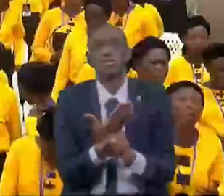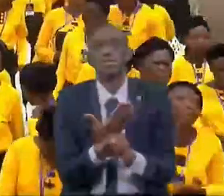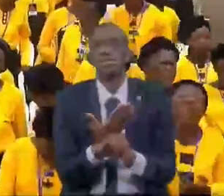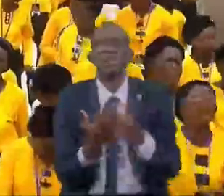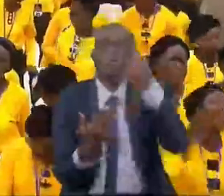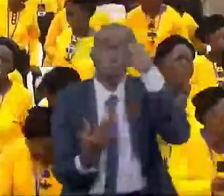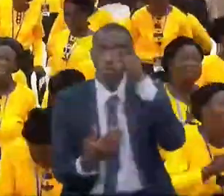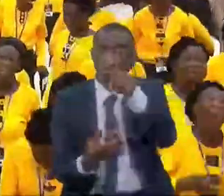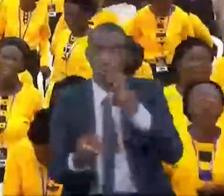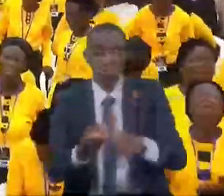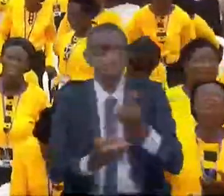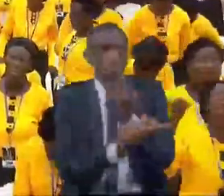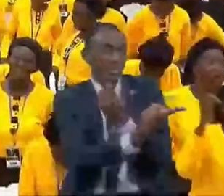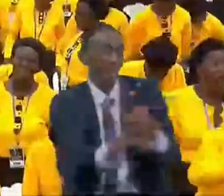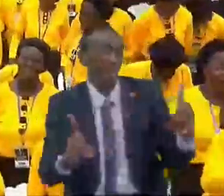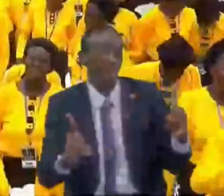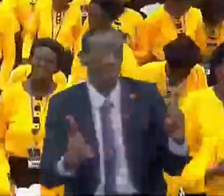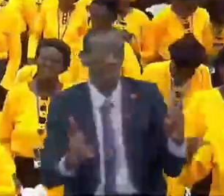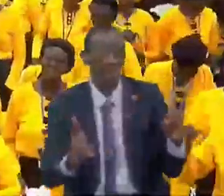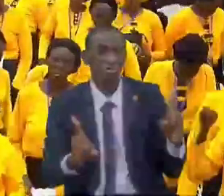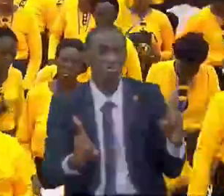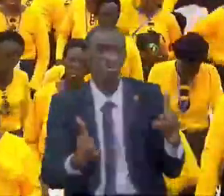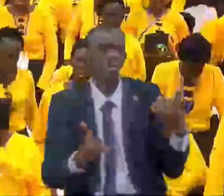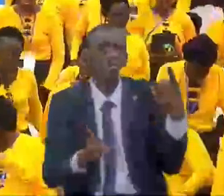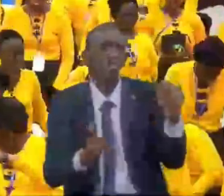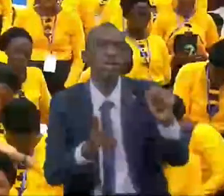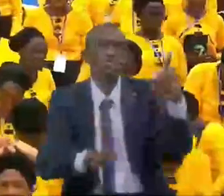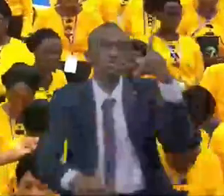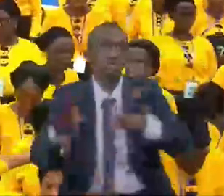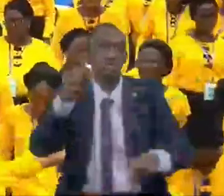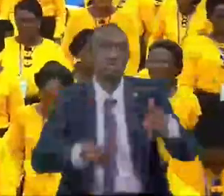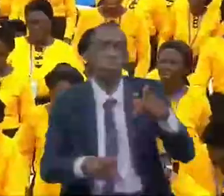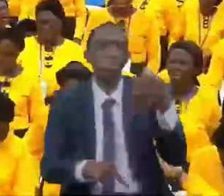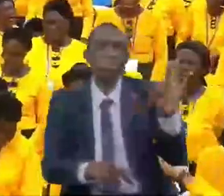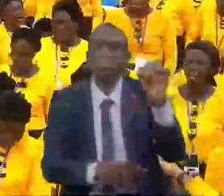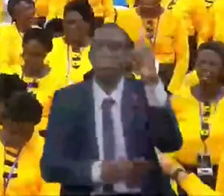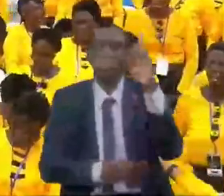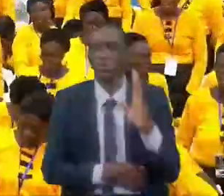pour que tu puisses délivrer le peuple de Dieu